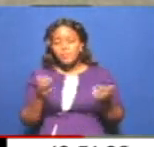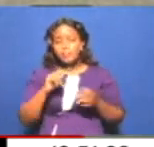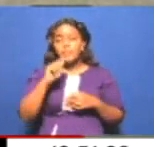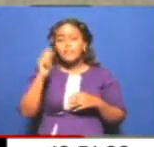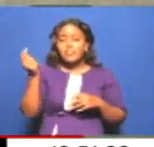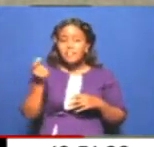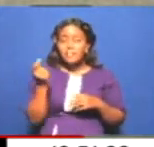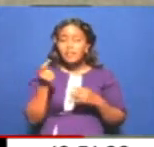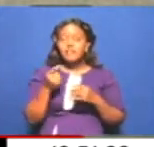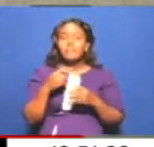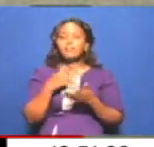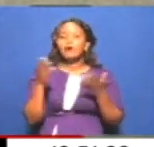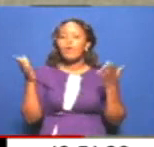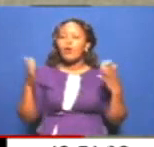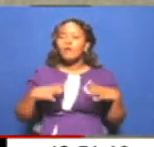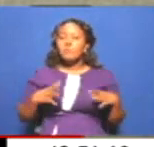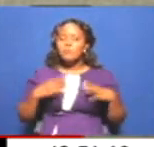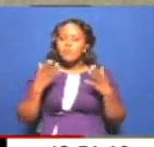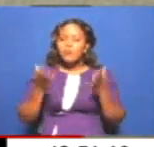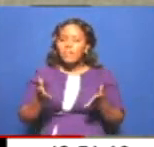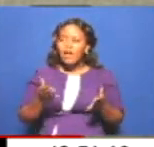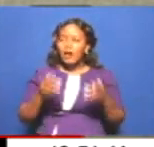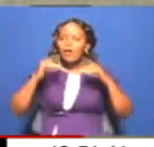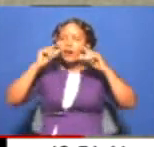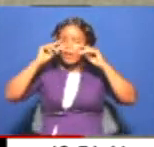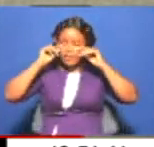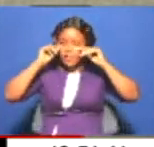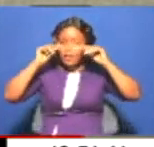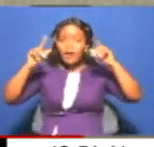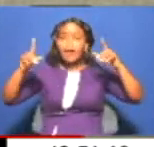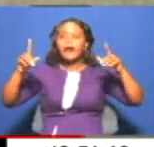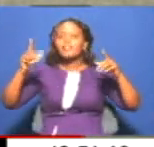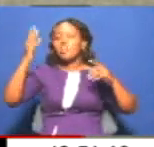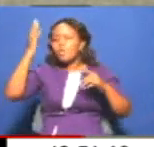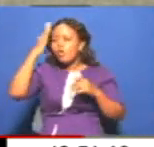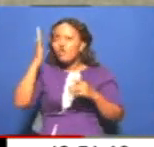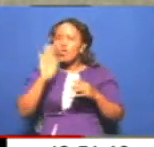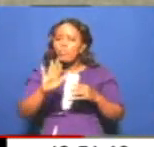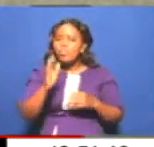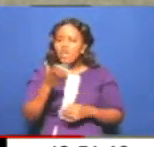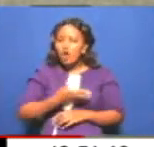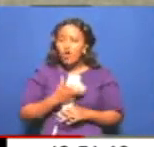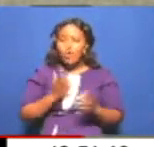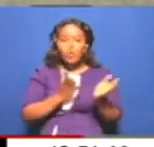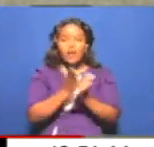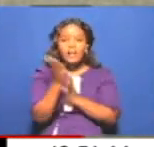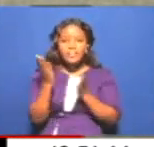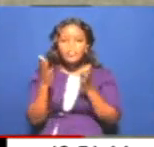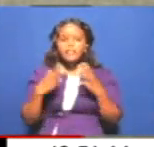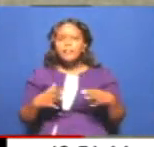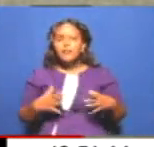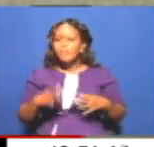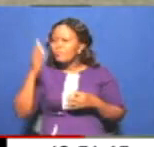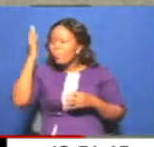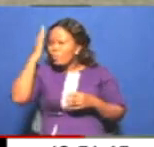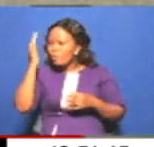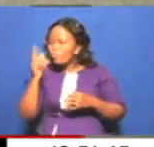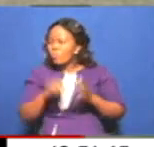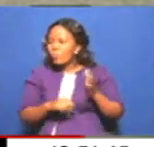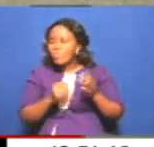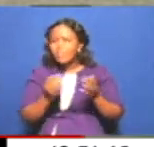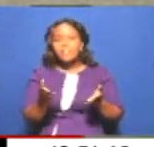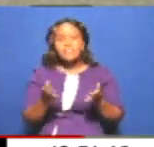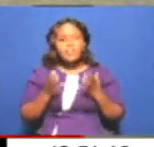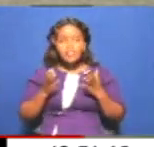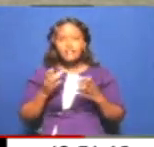Mkenya saizi ameamka, kila Mkenya amejua haki yake, kila Mkenya amejua ni nini anahitaji, ni nini anahitaji kutoka